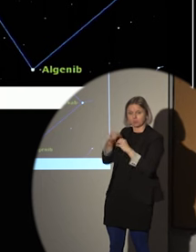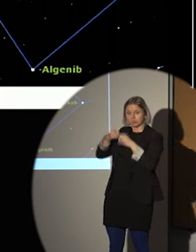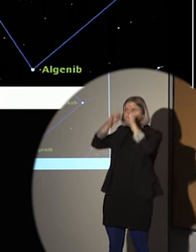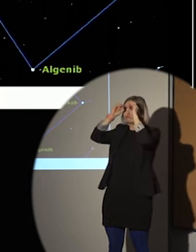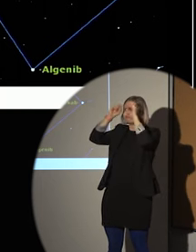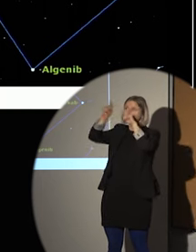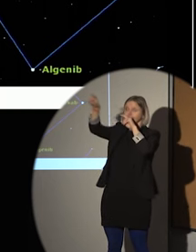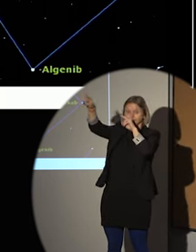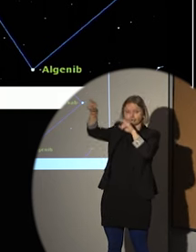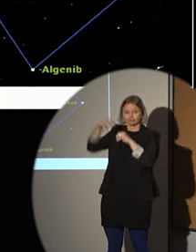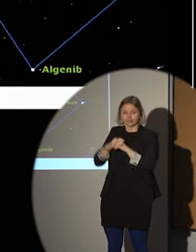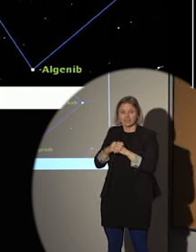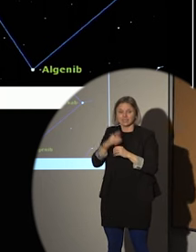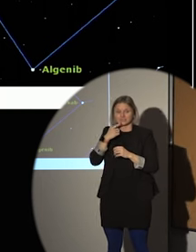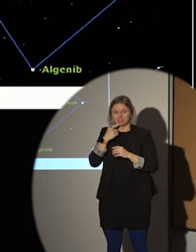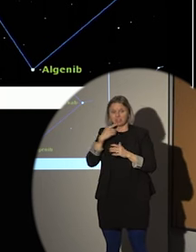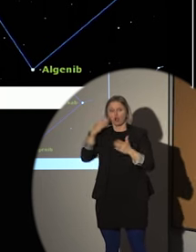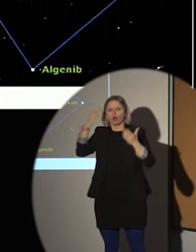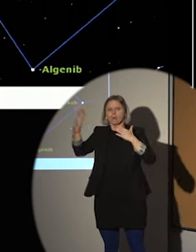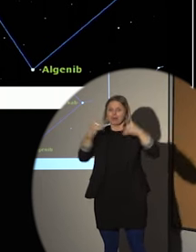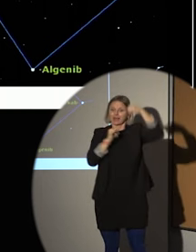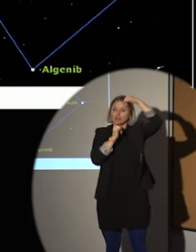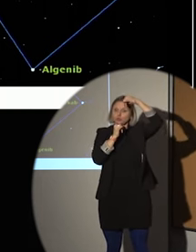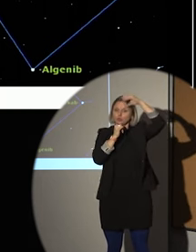plus grand que la Lune. Mais beaucoup.